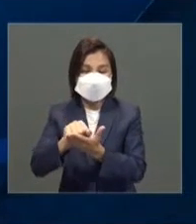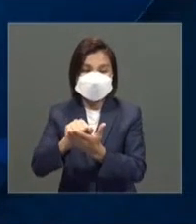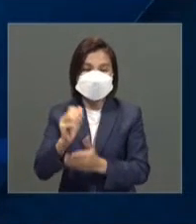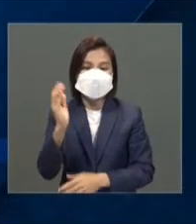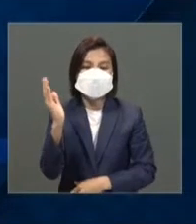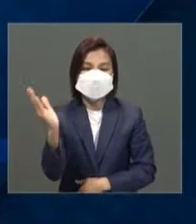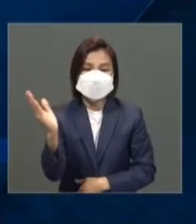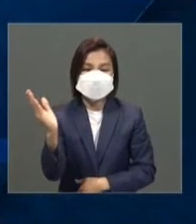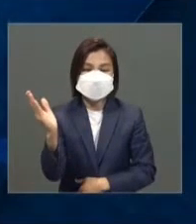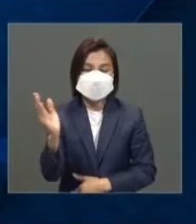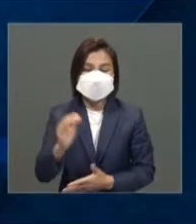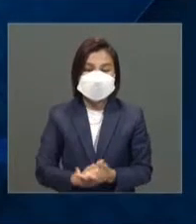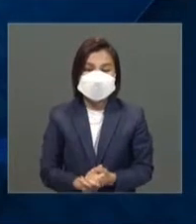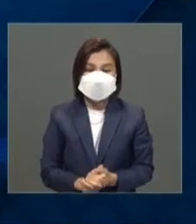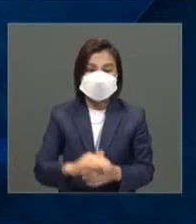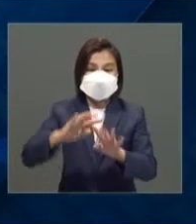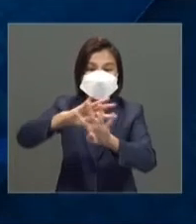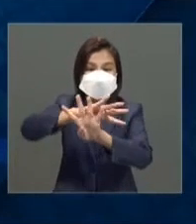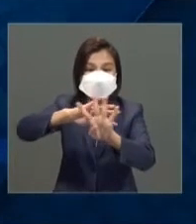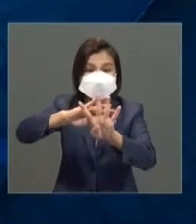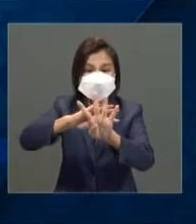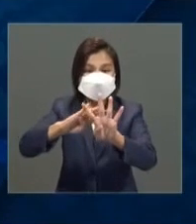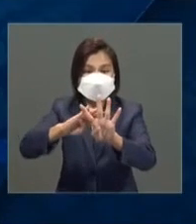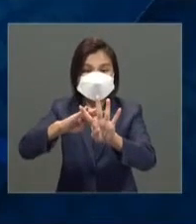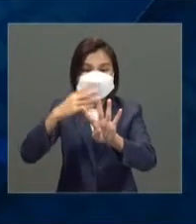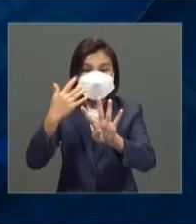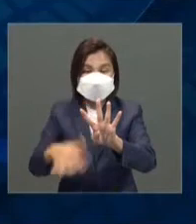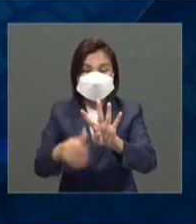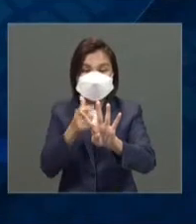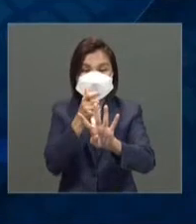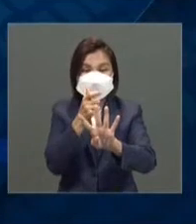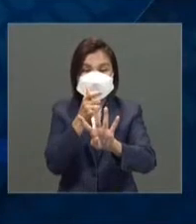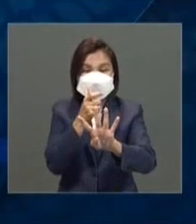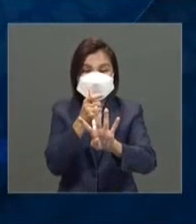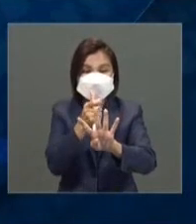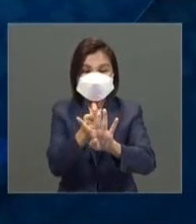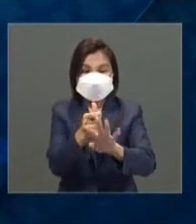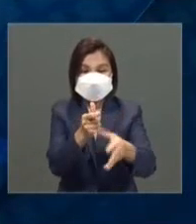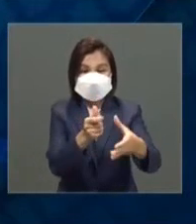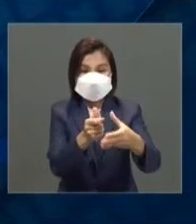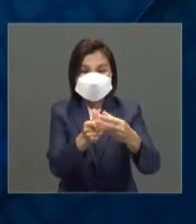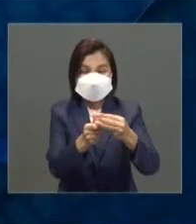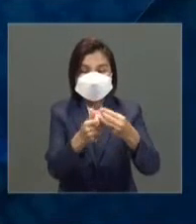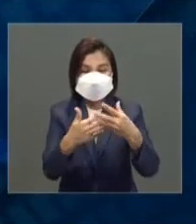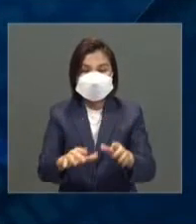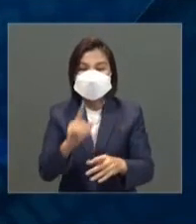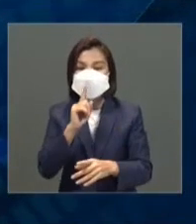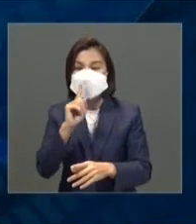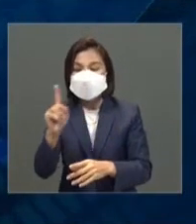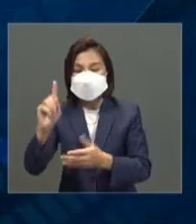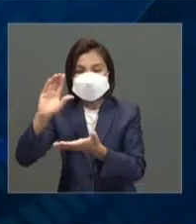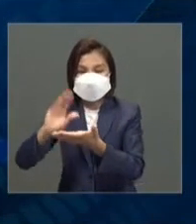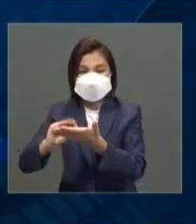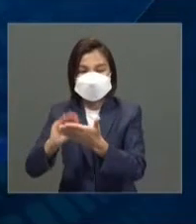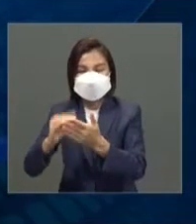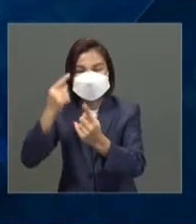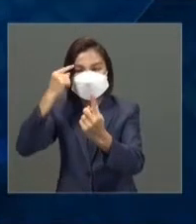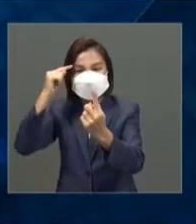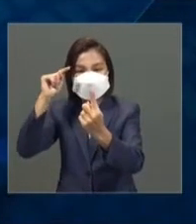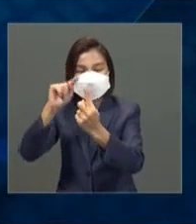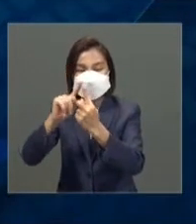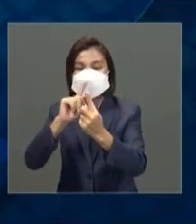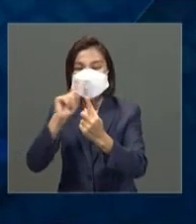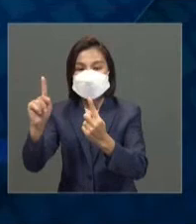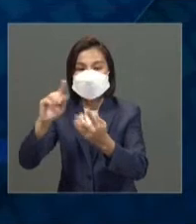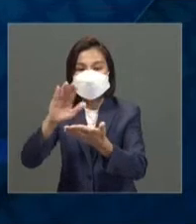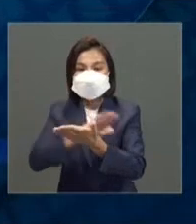ะครับก็ไปที่ QR code นะครับแล้วก็ยื่นแจ้งรายละเอียดแจ้งวัตถุประสงค์นะครับแล้วก็แนบเ